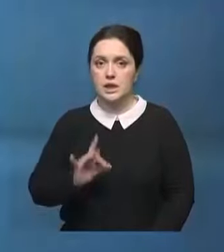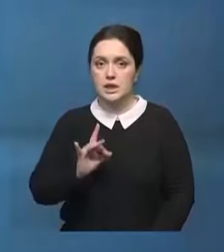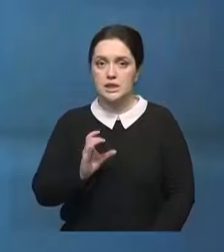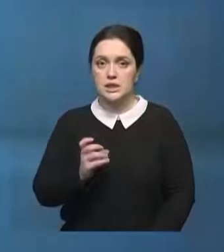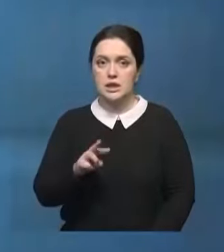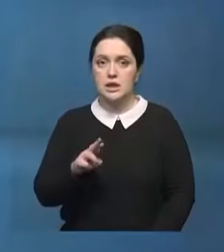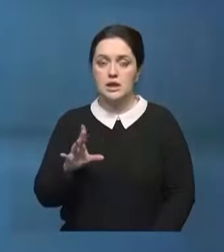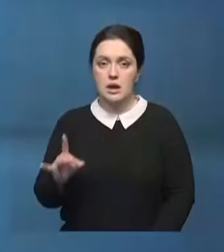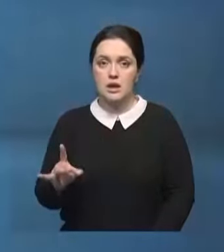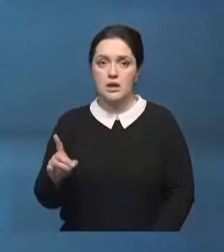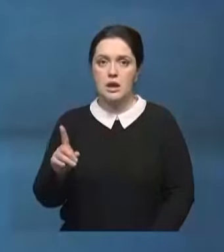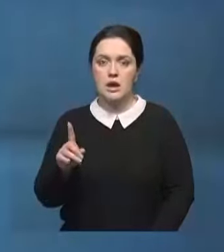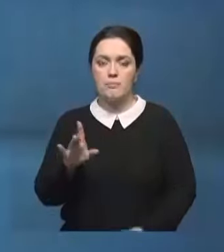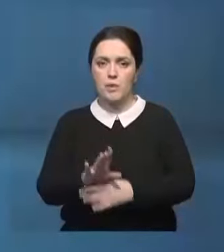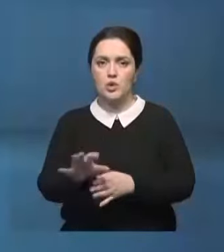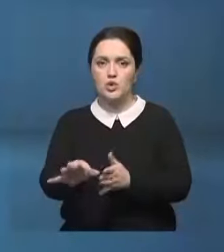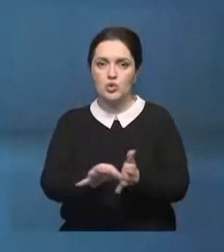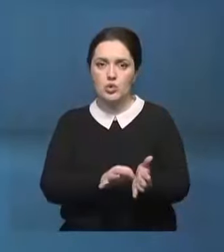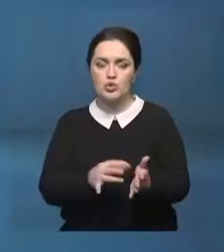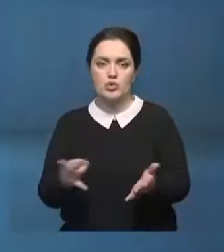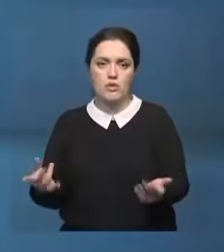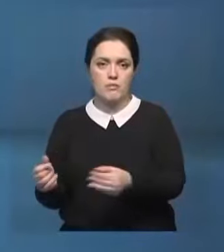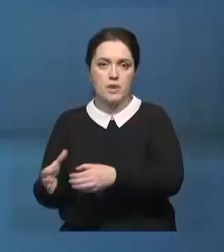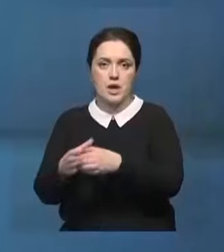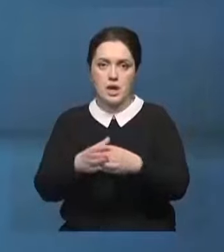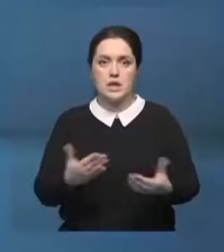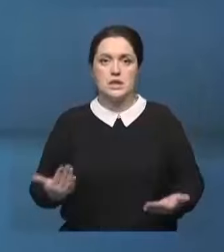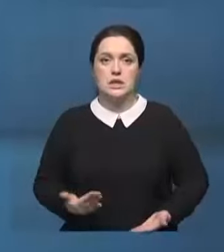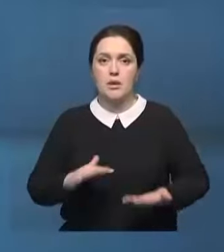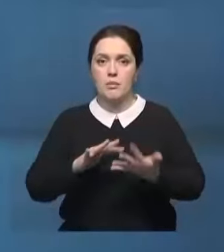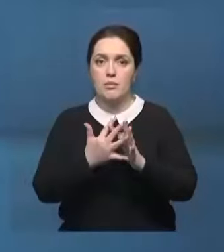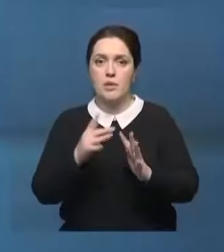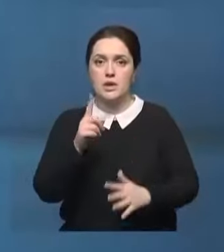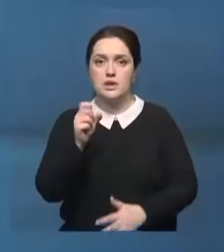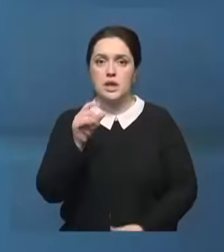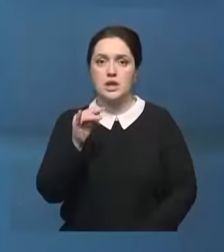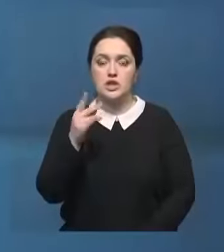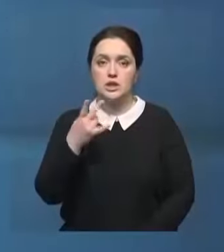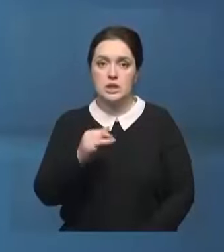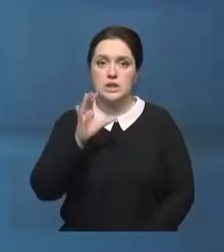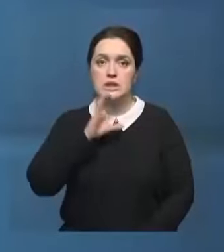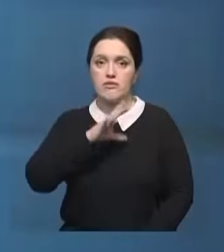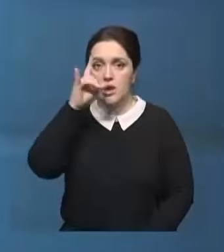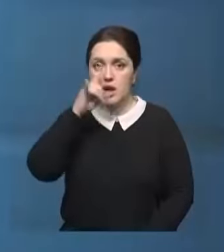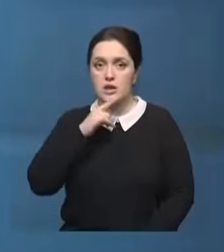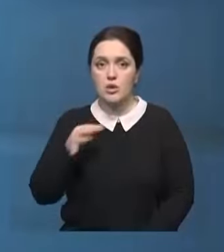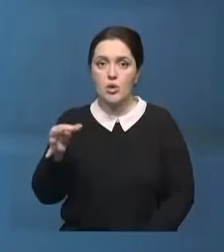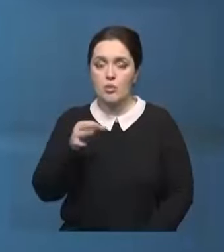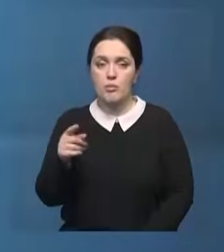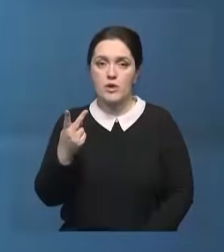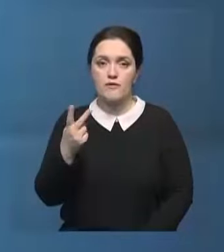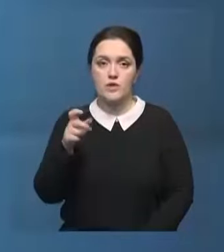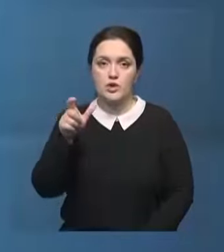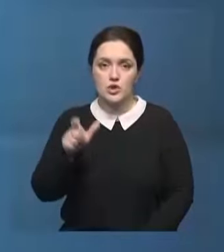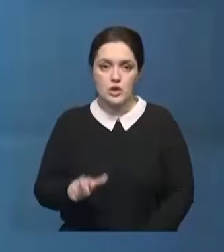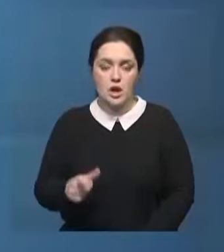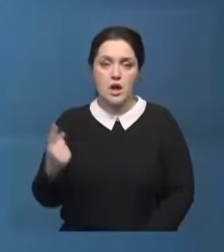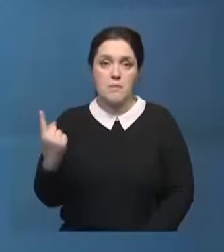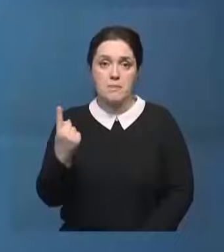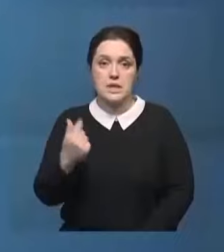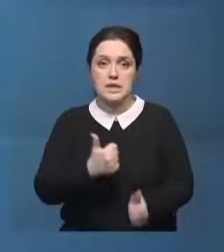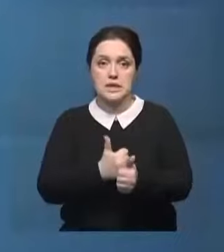Роман Скляр поручил срочно эвакуировать жителей поселка Заречный в Северо-Казахстанской области. Там живут больше 200 человек.